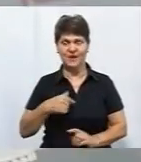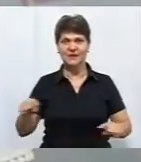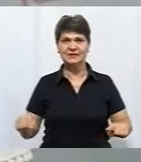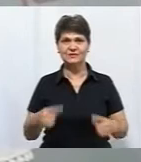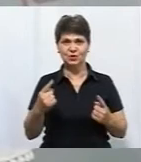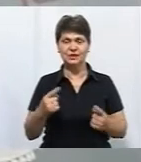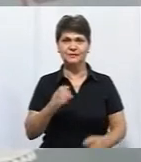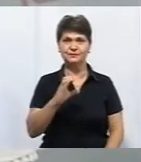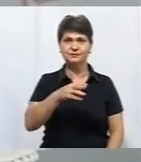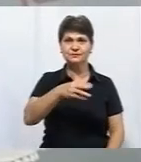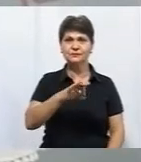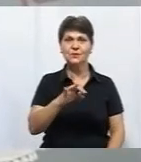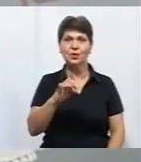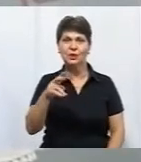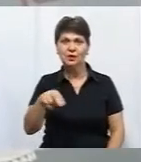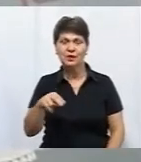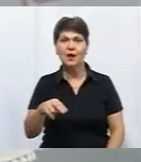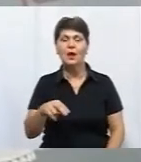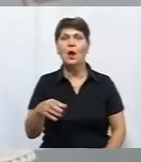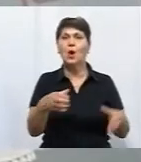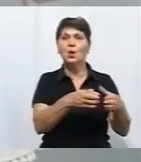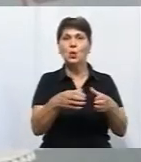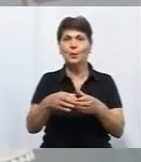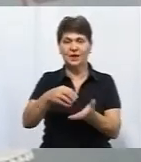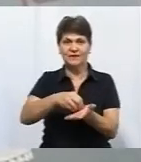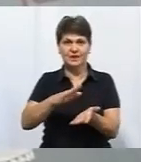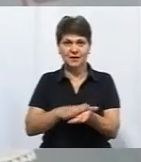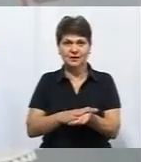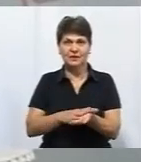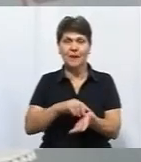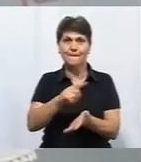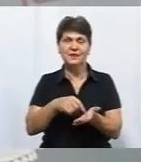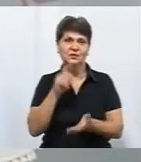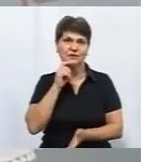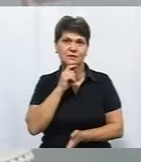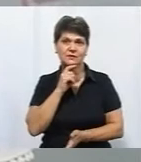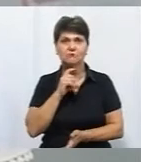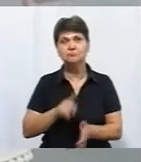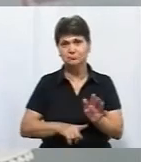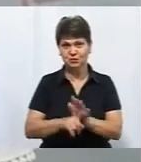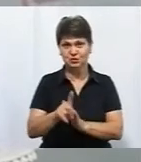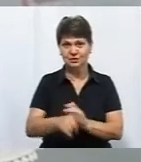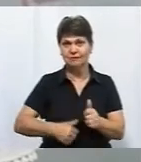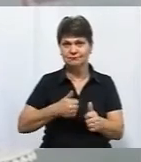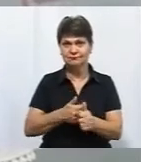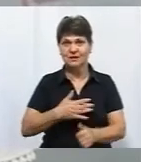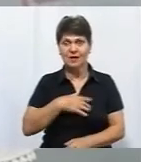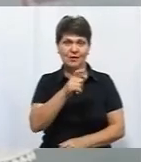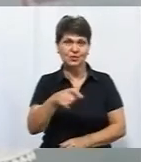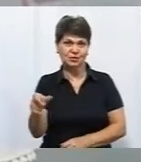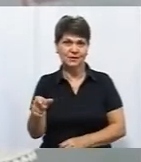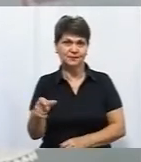сторіс, відмітила деякі групи міста Вінниця і почали долучатись до мене люди. Це було